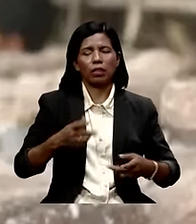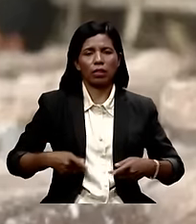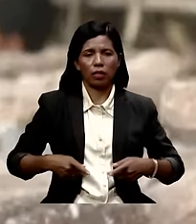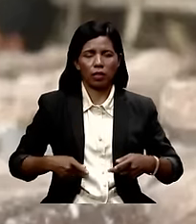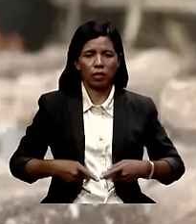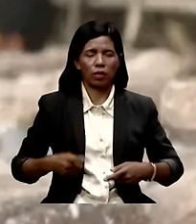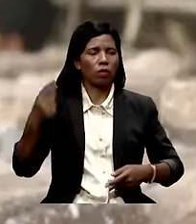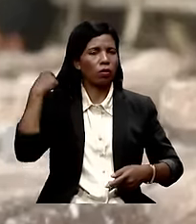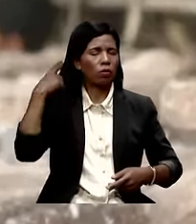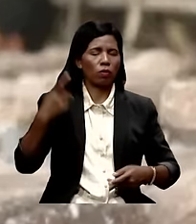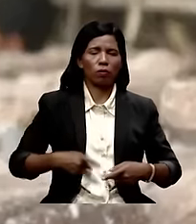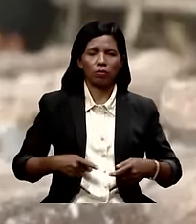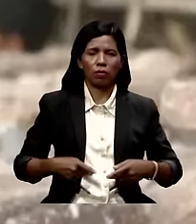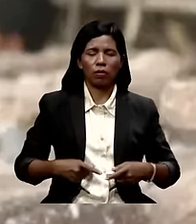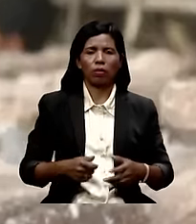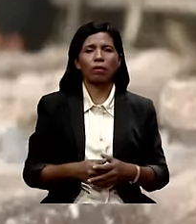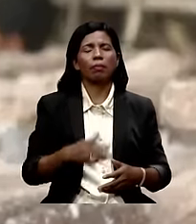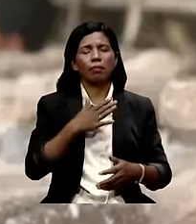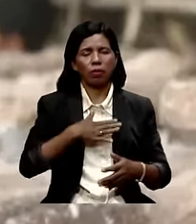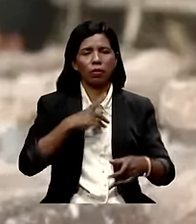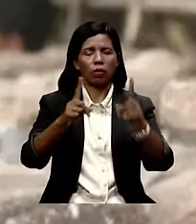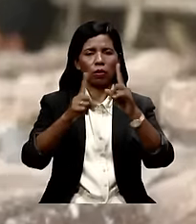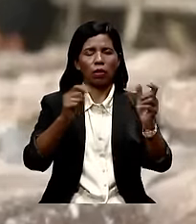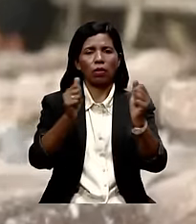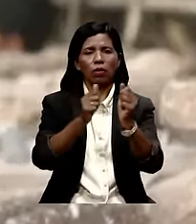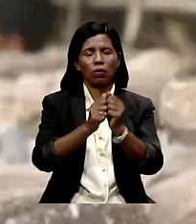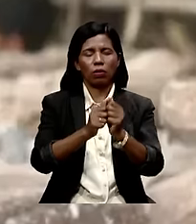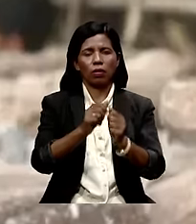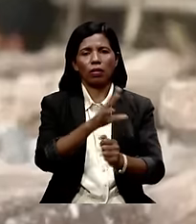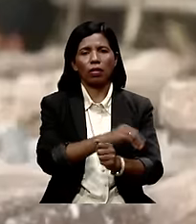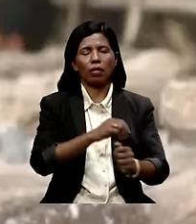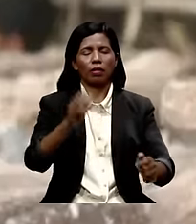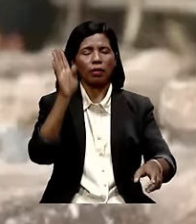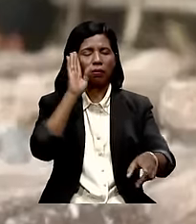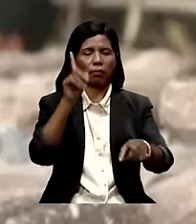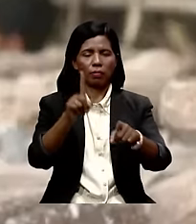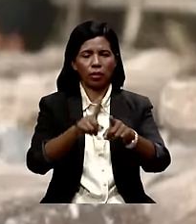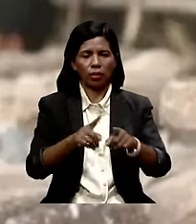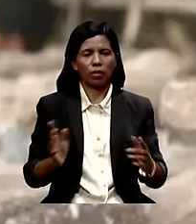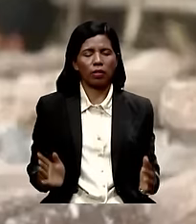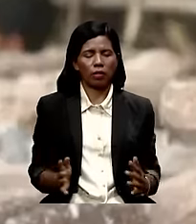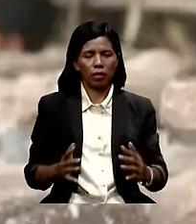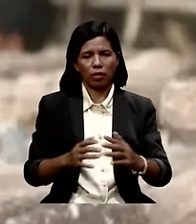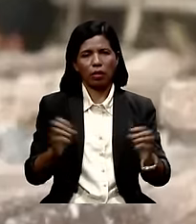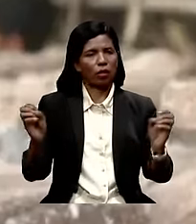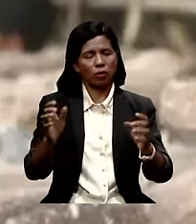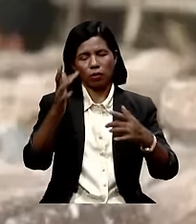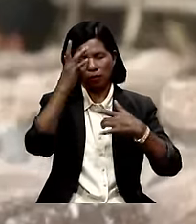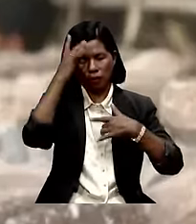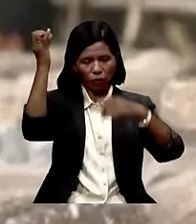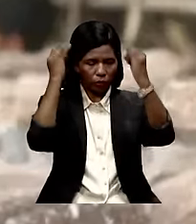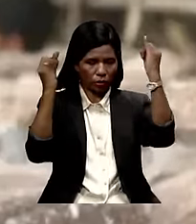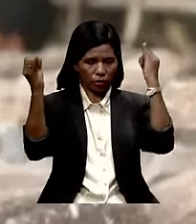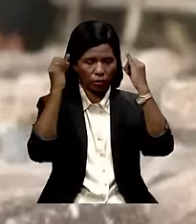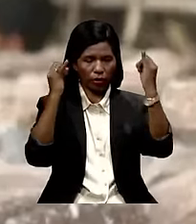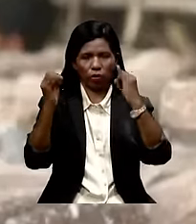kutuk mora ita favorita wale ako ito niya alin nila. Eh bine isyang dua na laos mora sida informasyon ni be